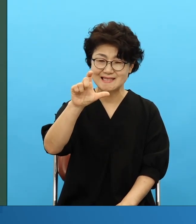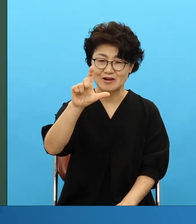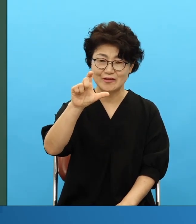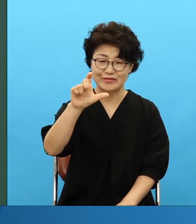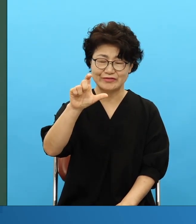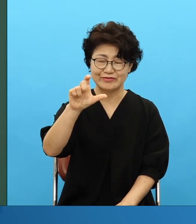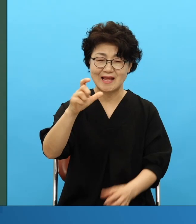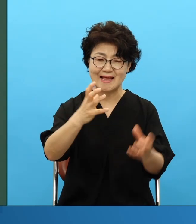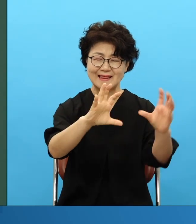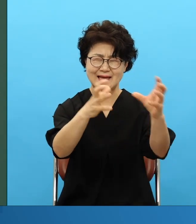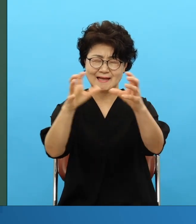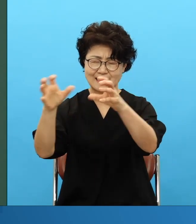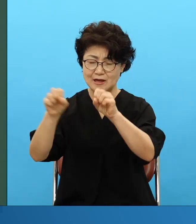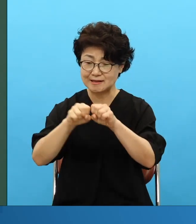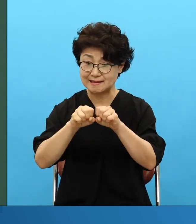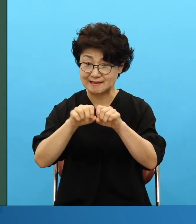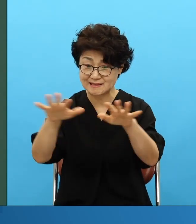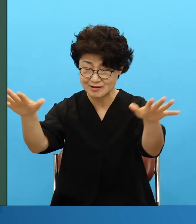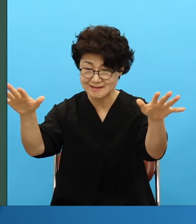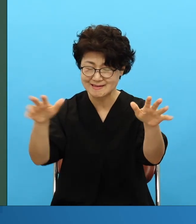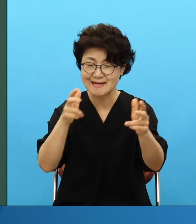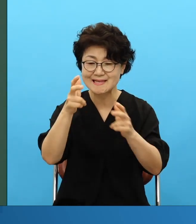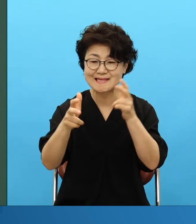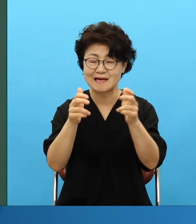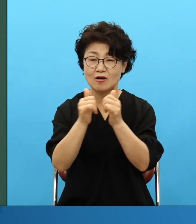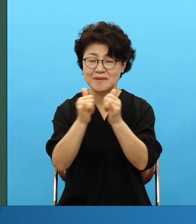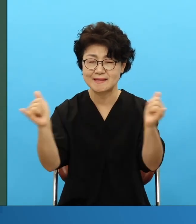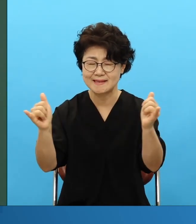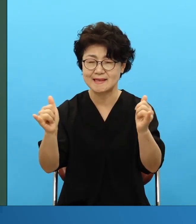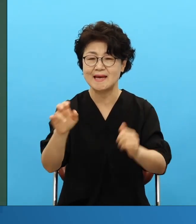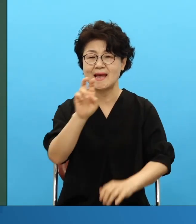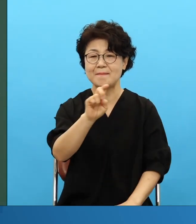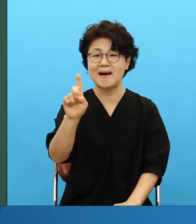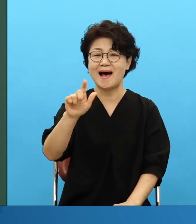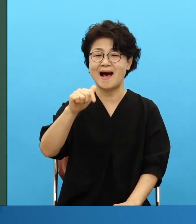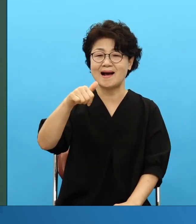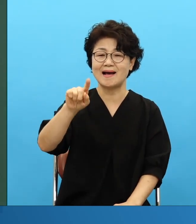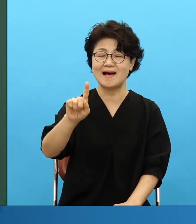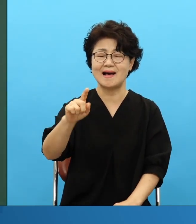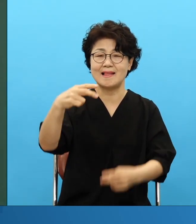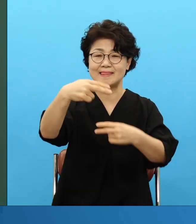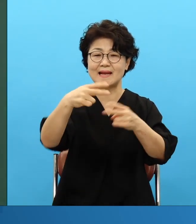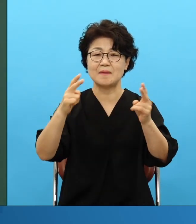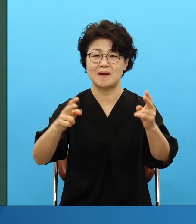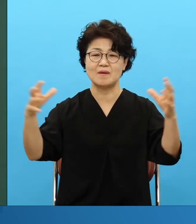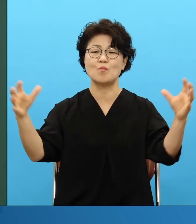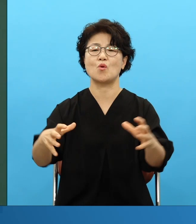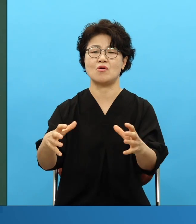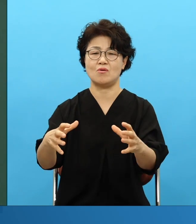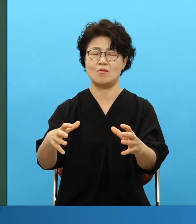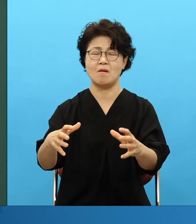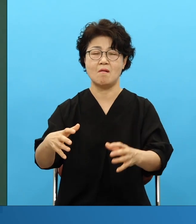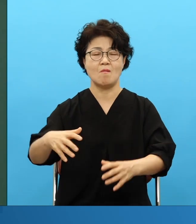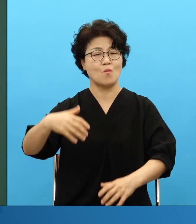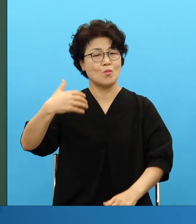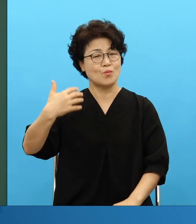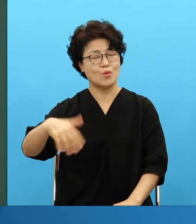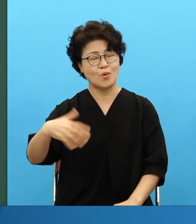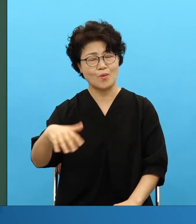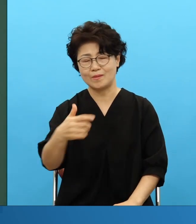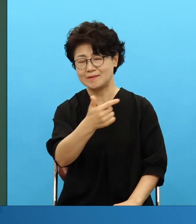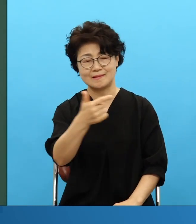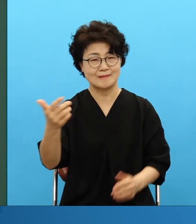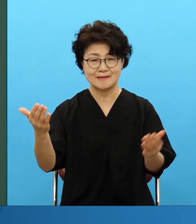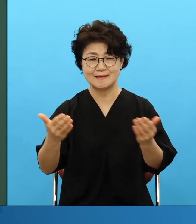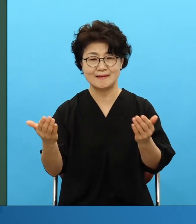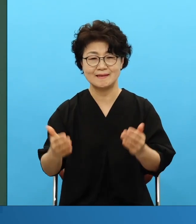마가다락방에 모였다는 사실만 해도 기가 찰 일이에요 이게. It is a miracle. Scattered business people of 15 nations gathered in Mark's upper room. 원래 이들 어디로